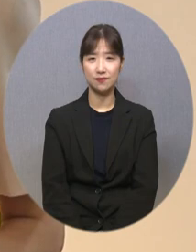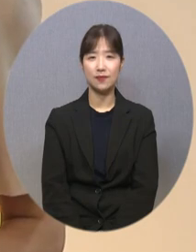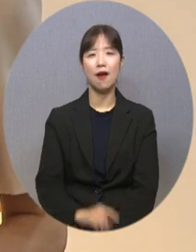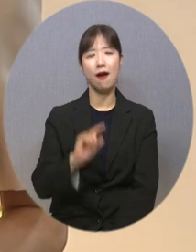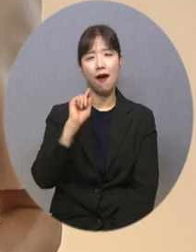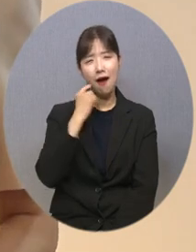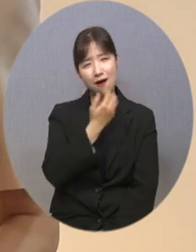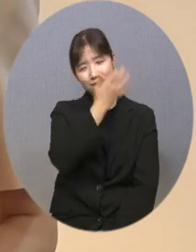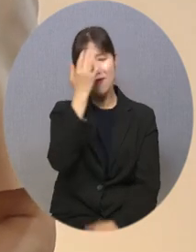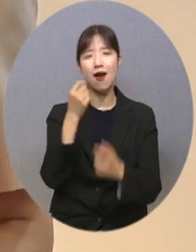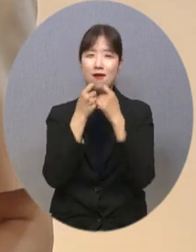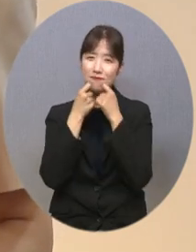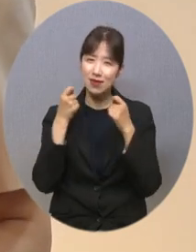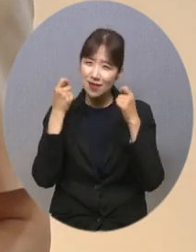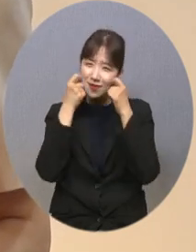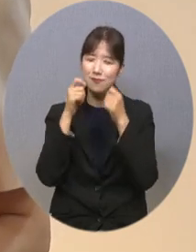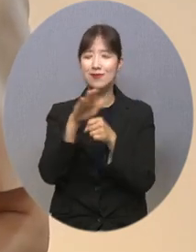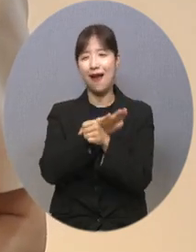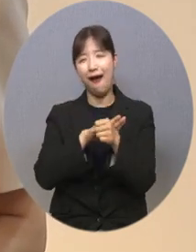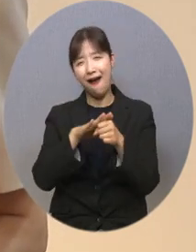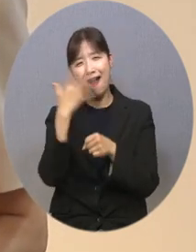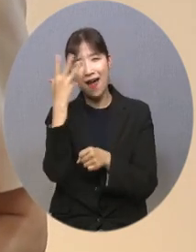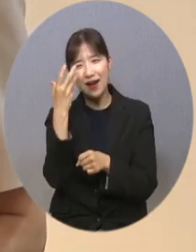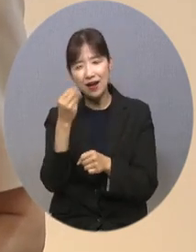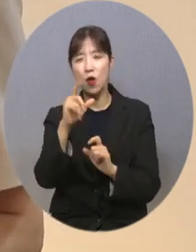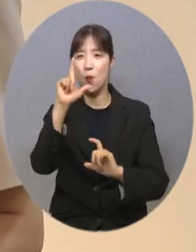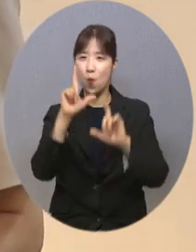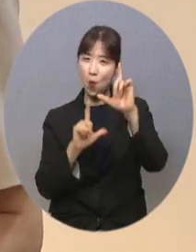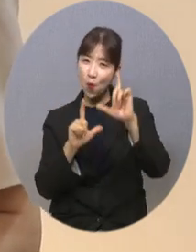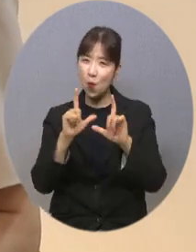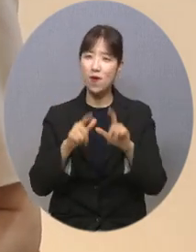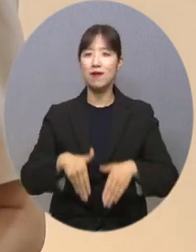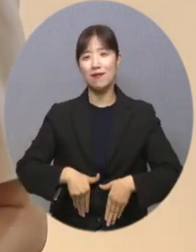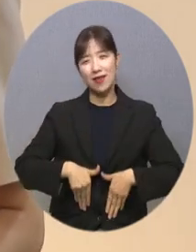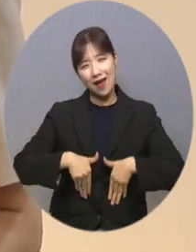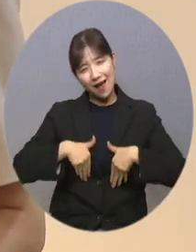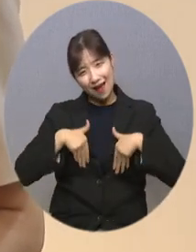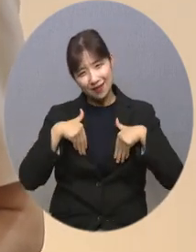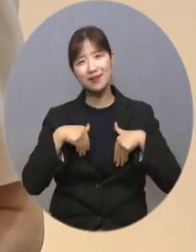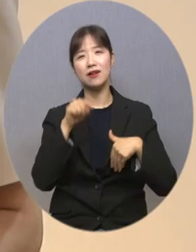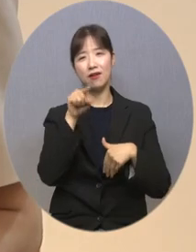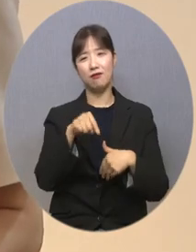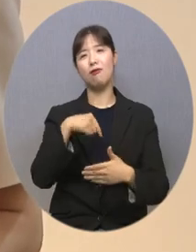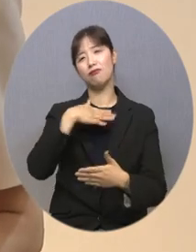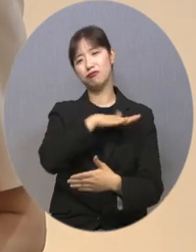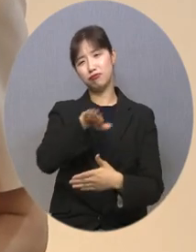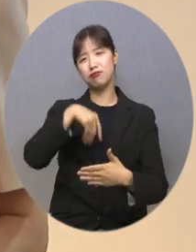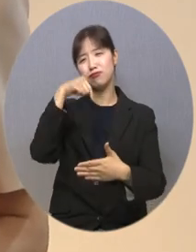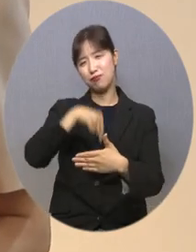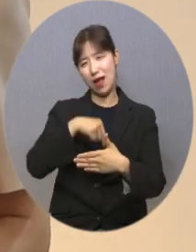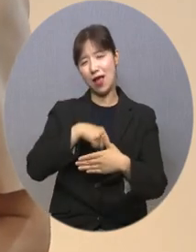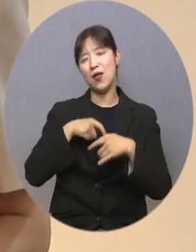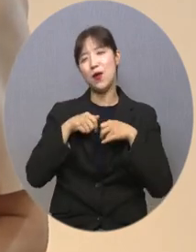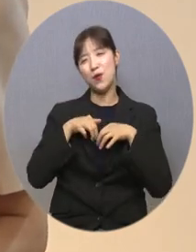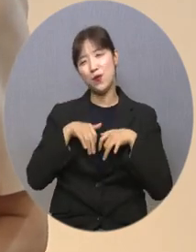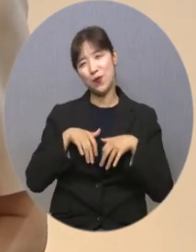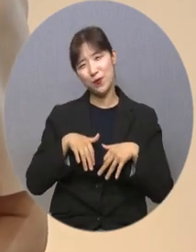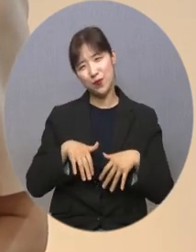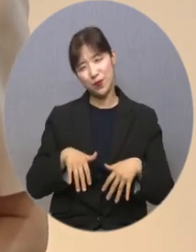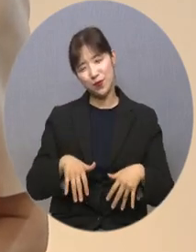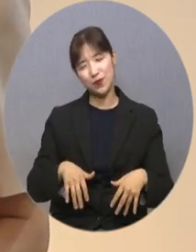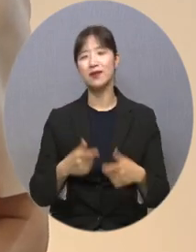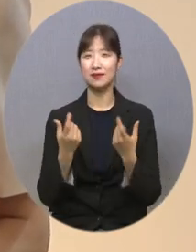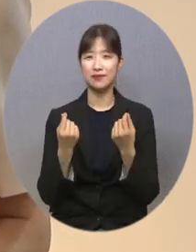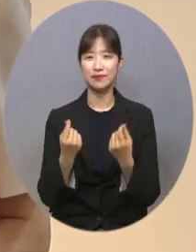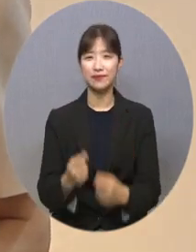아름다운 미소와 사랑스러운 모습을 담아낸 작품 속 따뜻한 이야기가 우리네 마음속에 잔잔히 스며들어